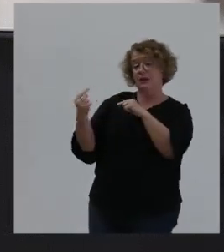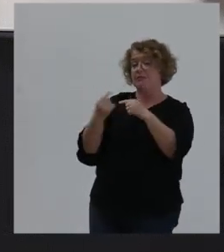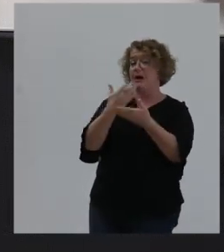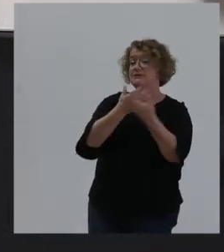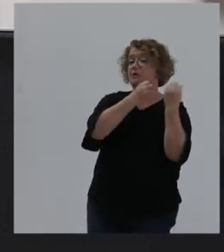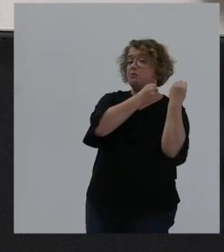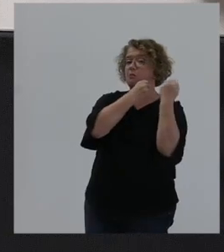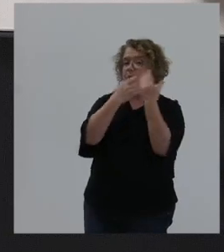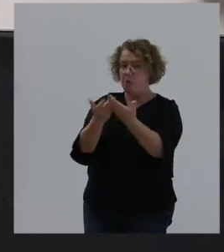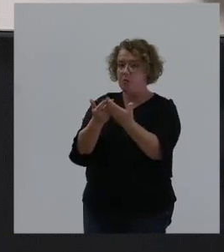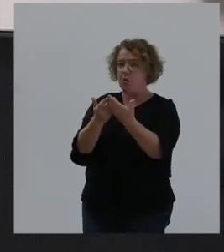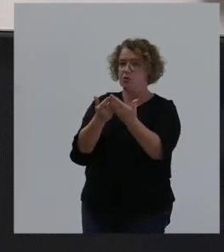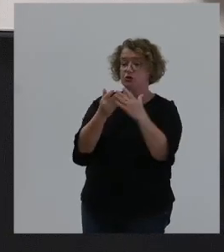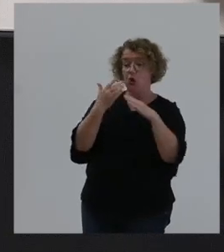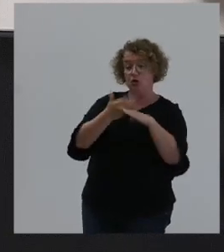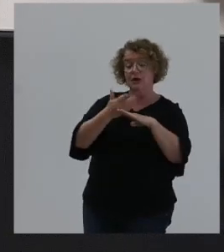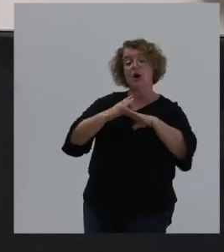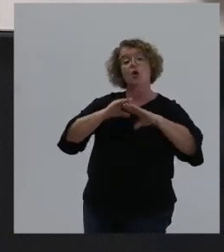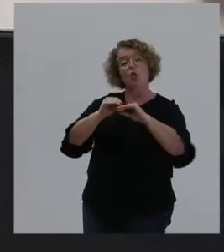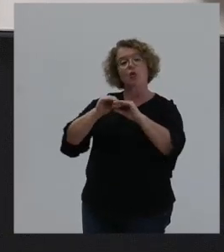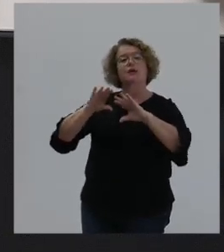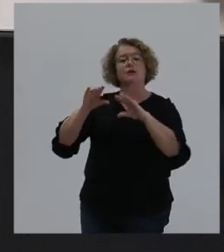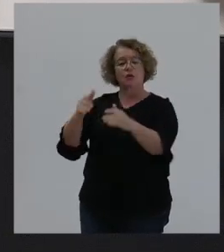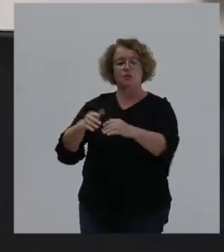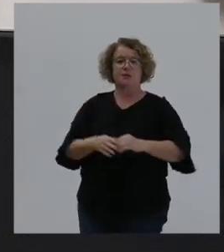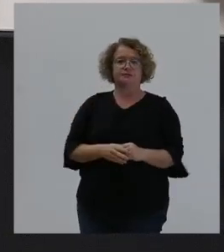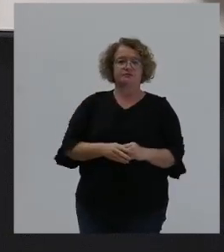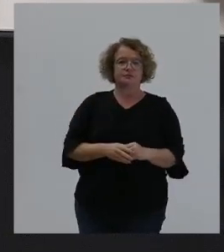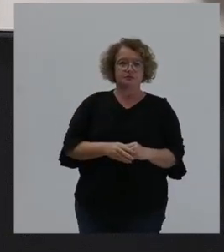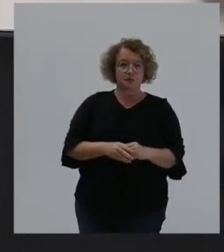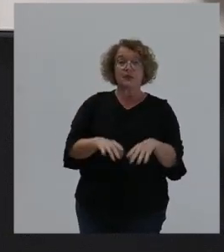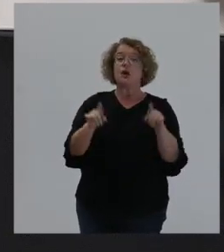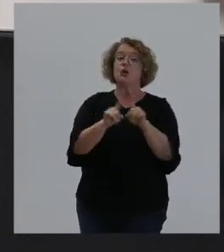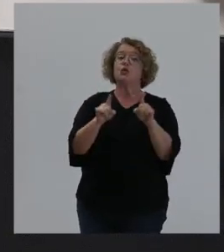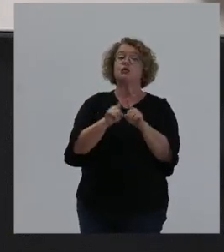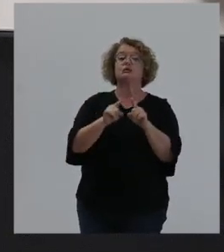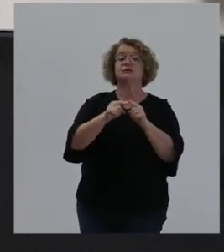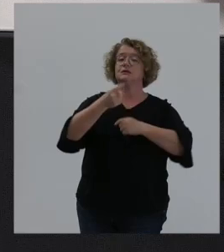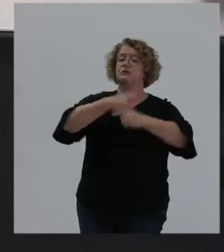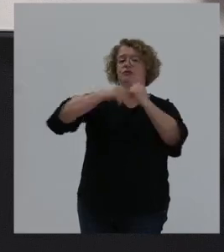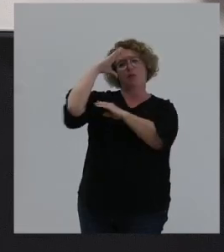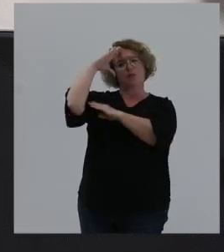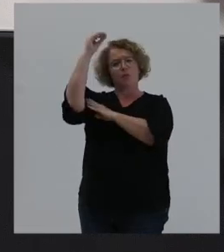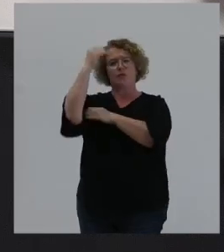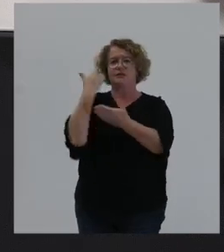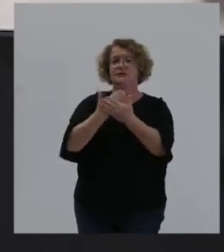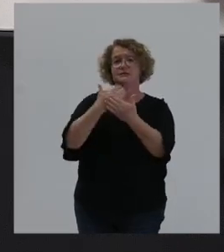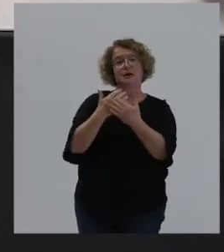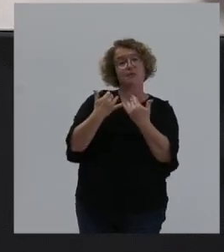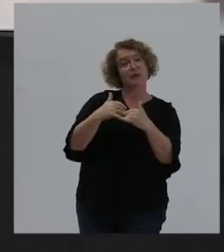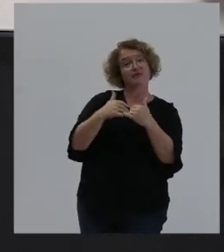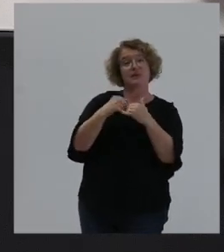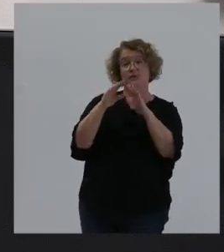organiserons bien sûr ces assises du numérique. Il faut bien sûr continuer et amplifier notre professionnalisation. C'est notre meilleure arme